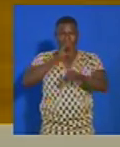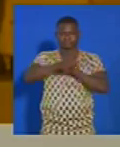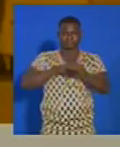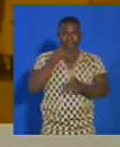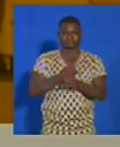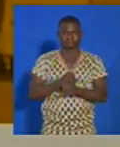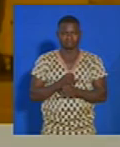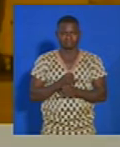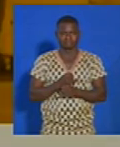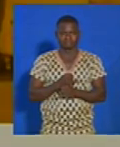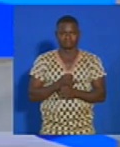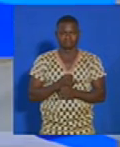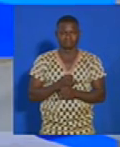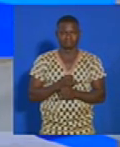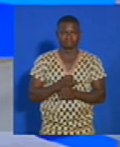internationale.